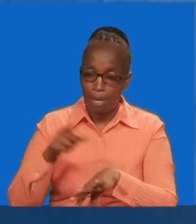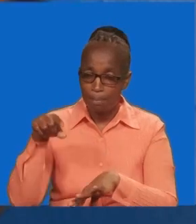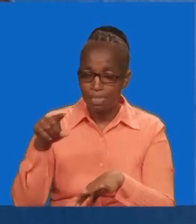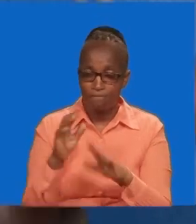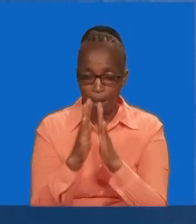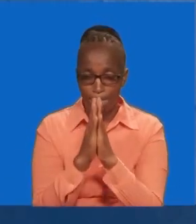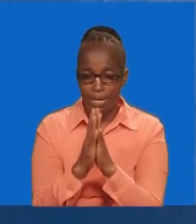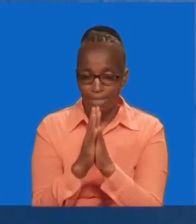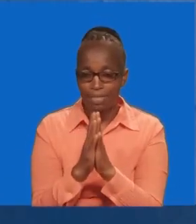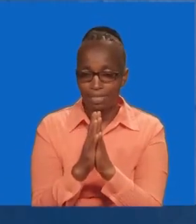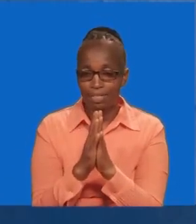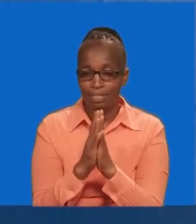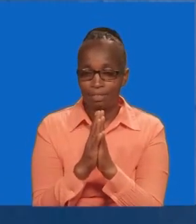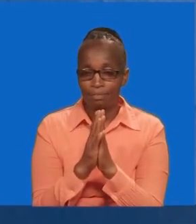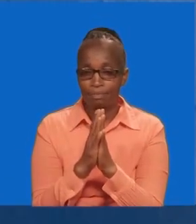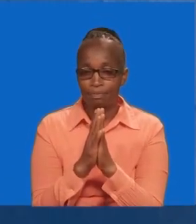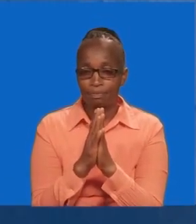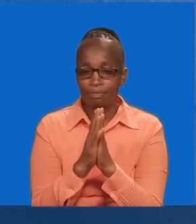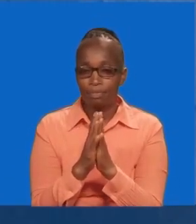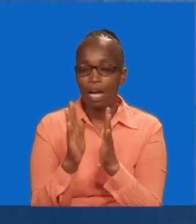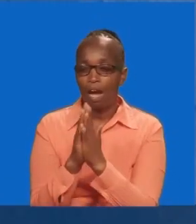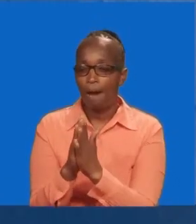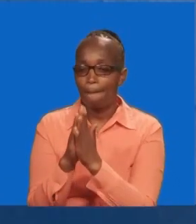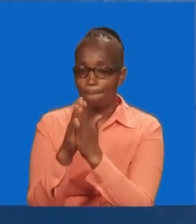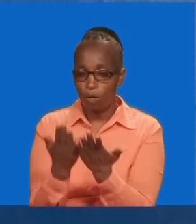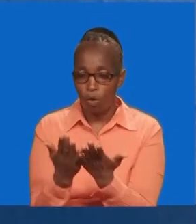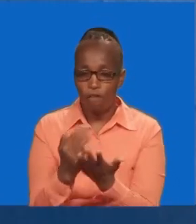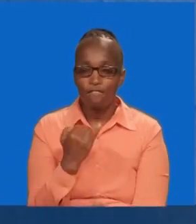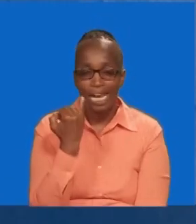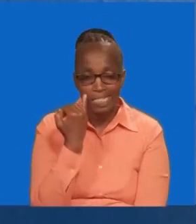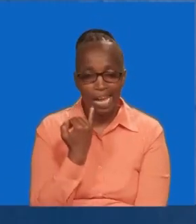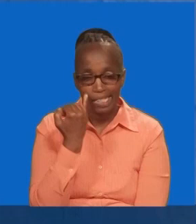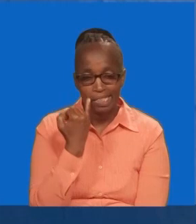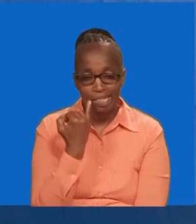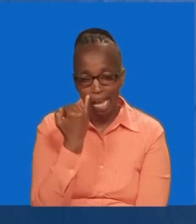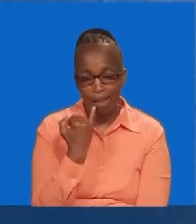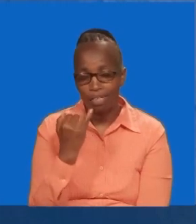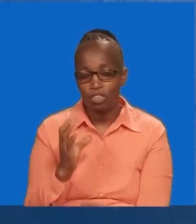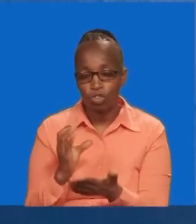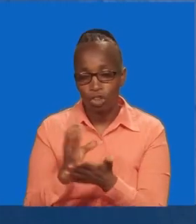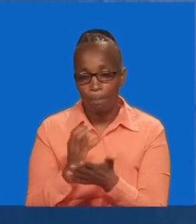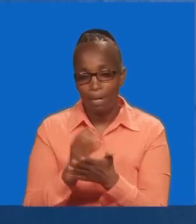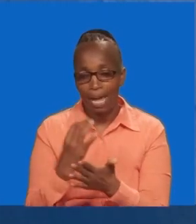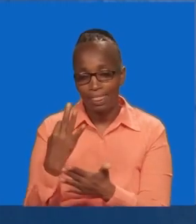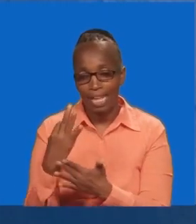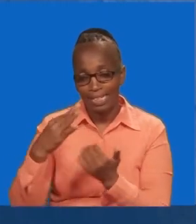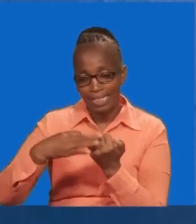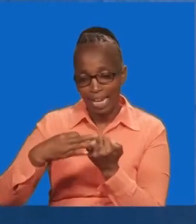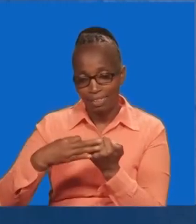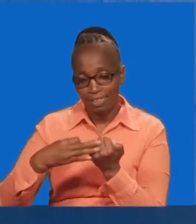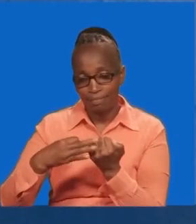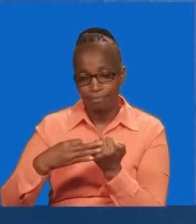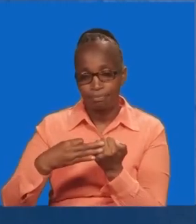wakati aliomba. Maana wakati Isaya, in the book of Isaiah, mlango wa